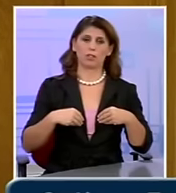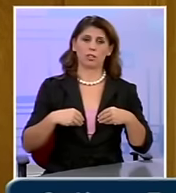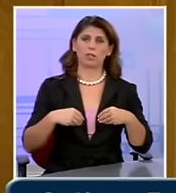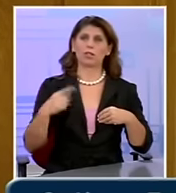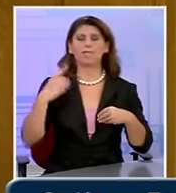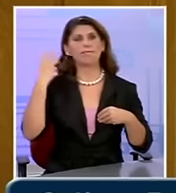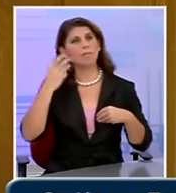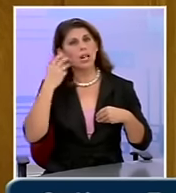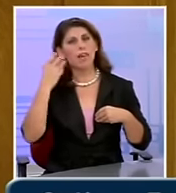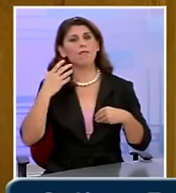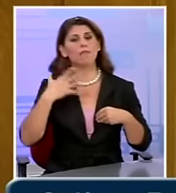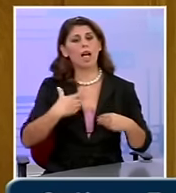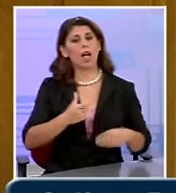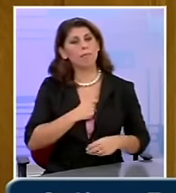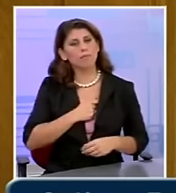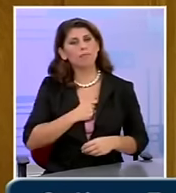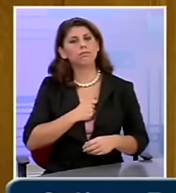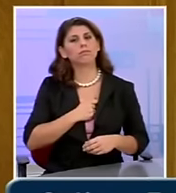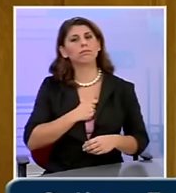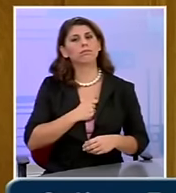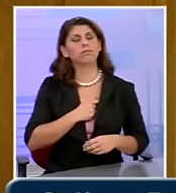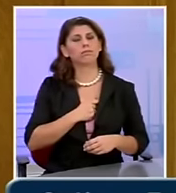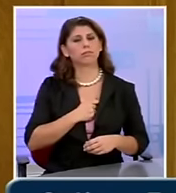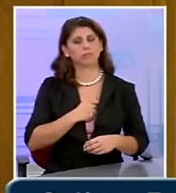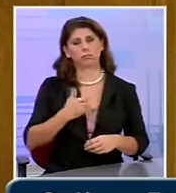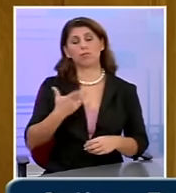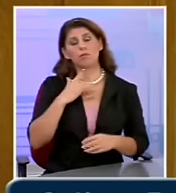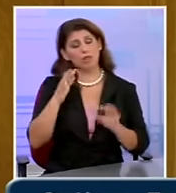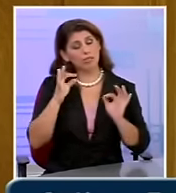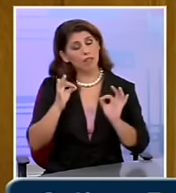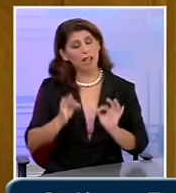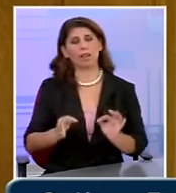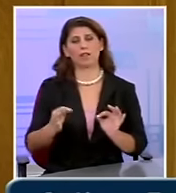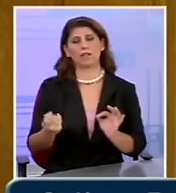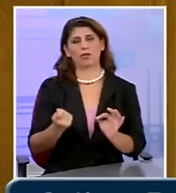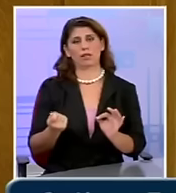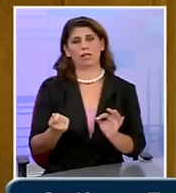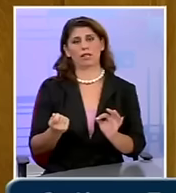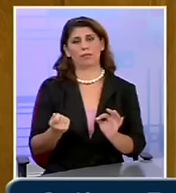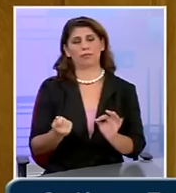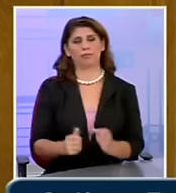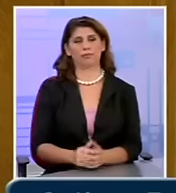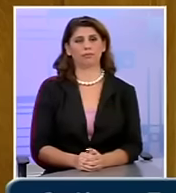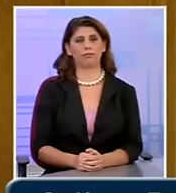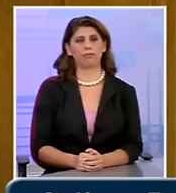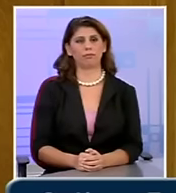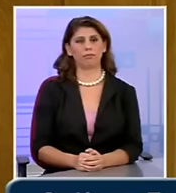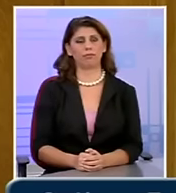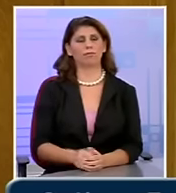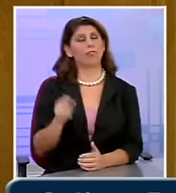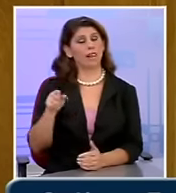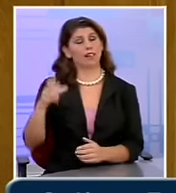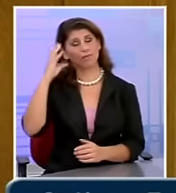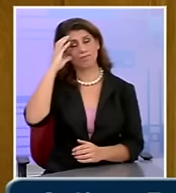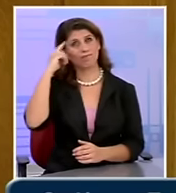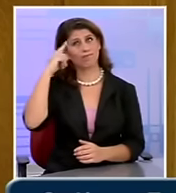πνεύμα εμπιστοσύνης, όπως ακριβώς έκανε εκείνη τη νύχτα